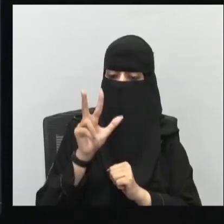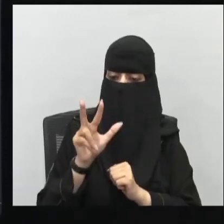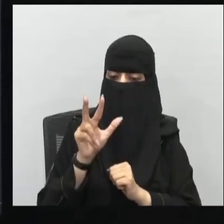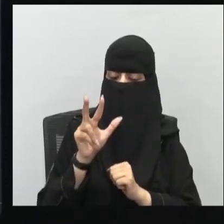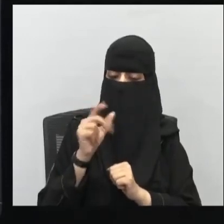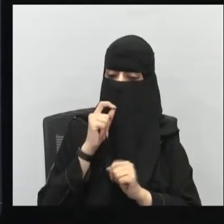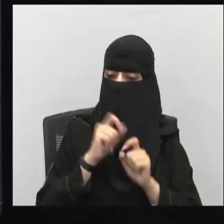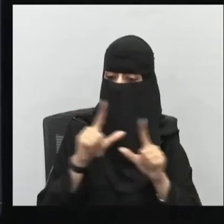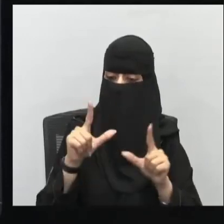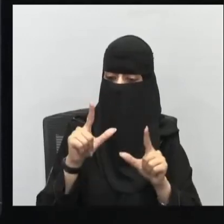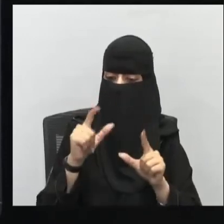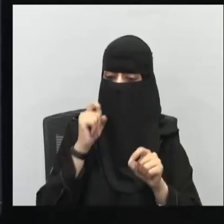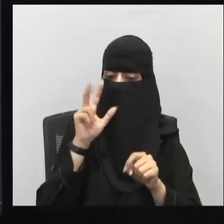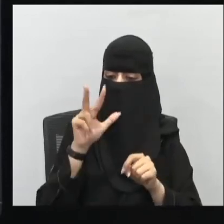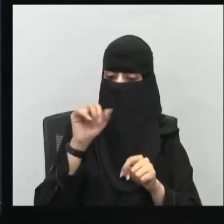قمرية؟